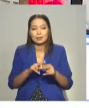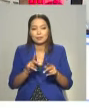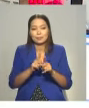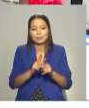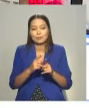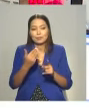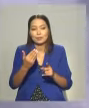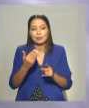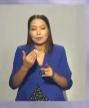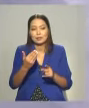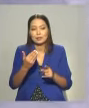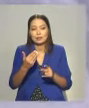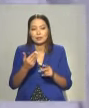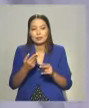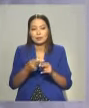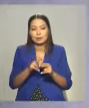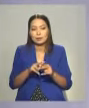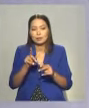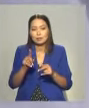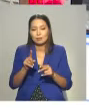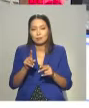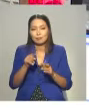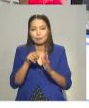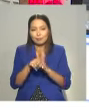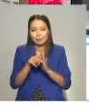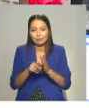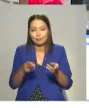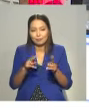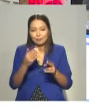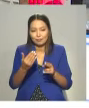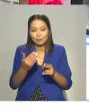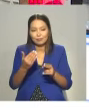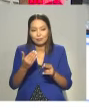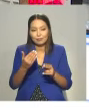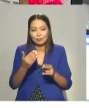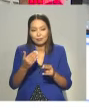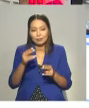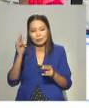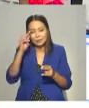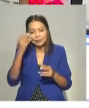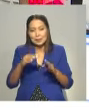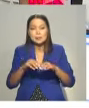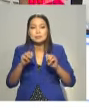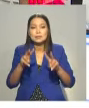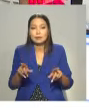проконсультироваться, потому что достаточно тяжело в регионе проконсультироваться со специалистом.